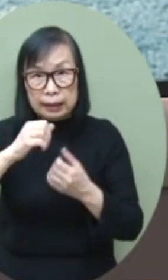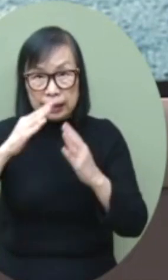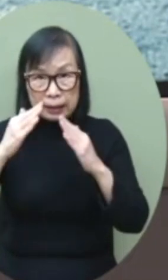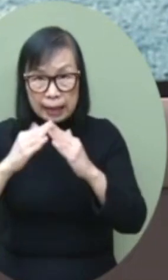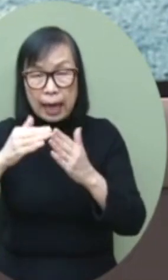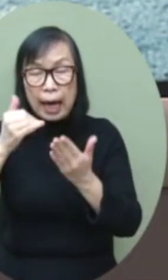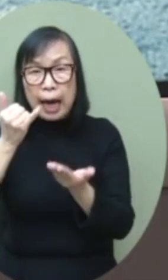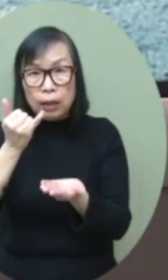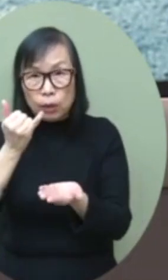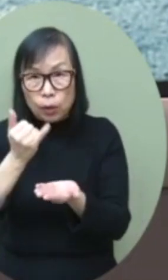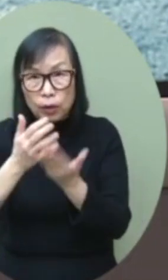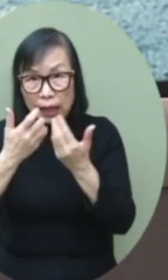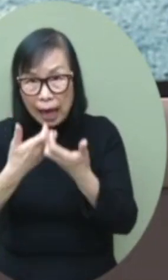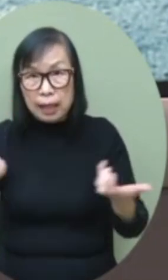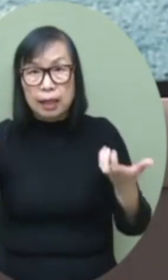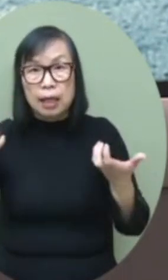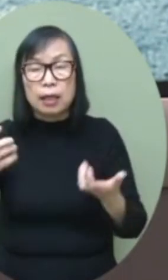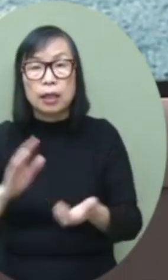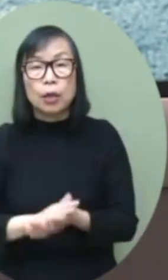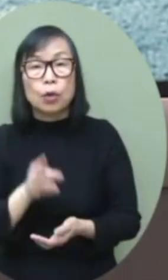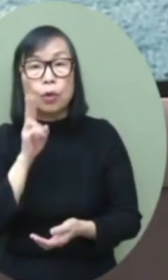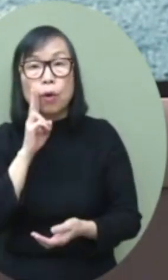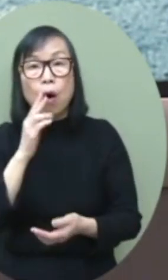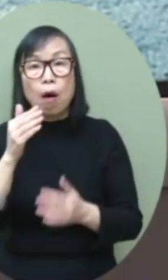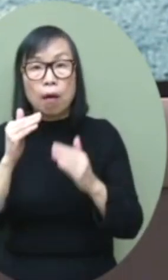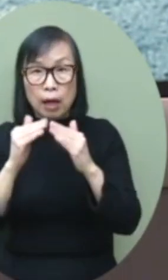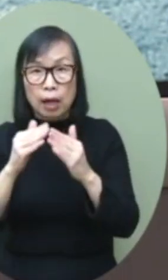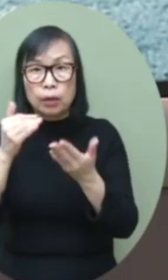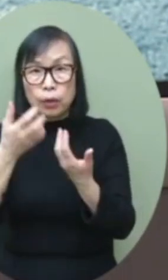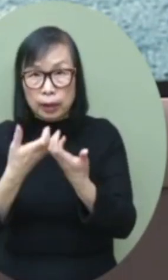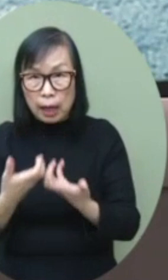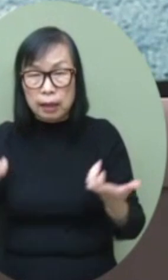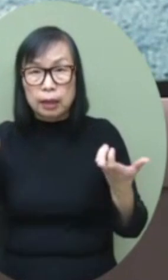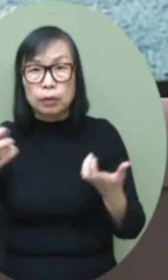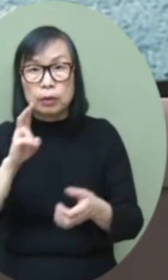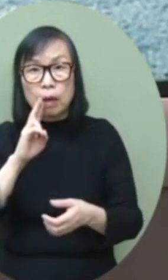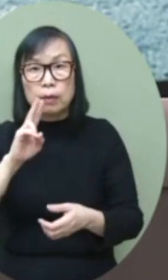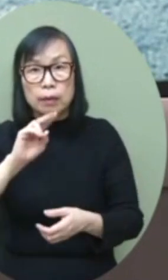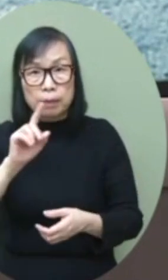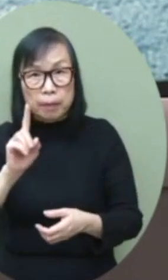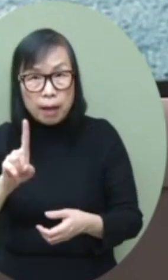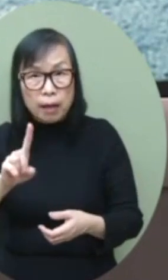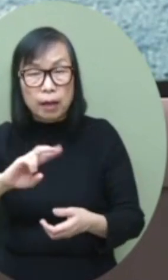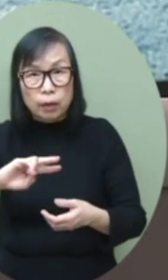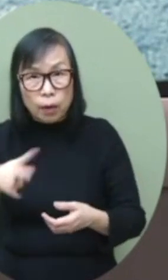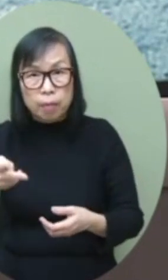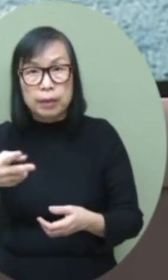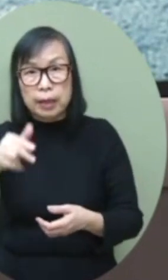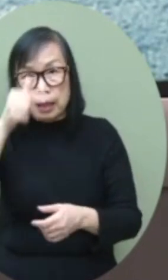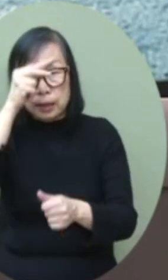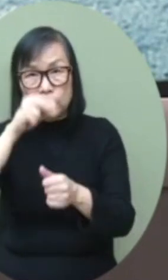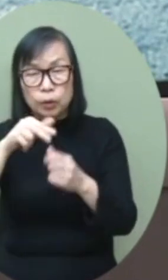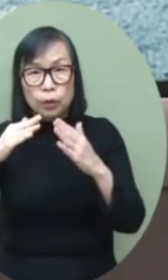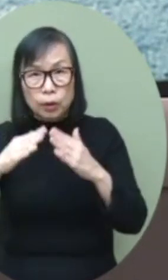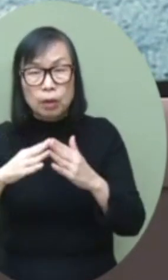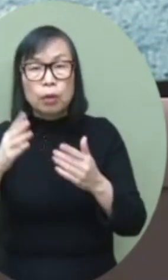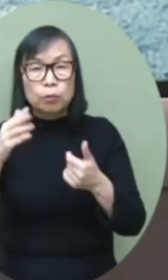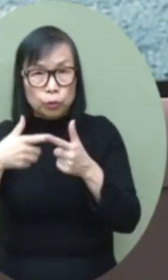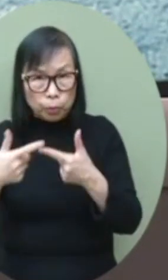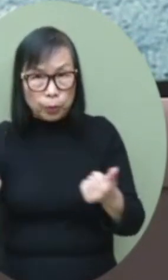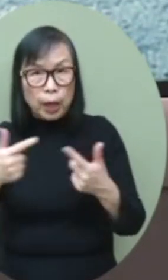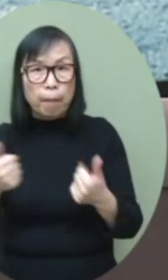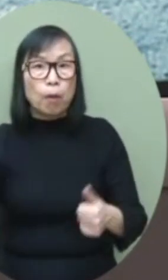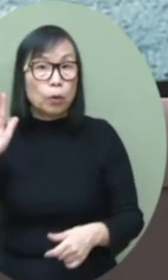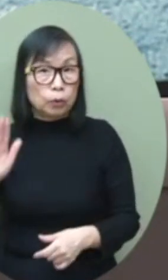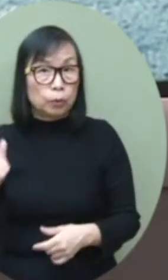離嘅建議。咁如果喺家居隔離嘅政策上面咧有任何改變咧，我哋醫管局咧都會作出配合。